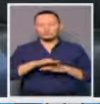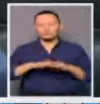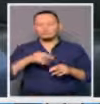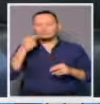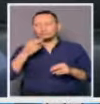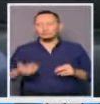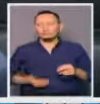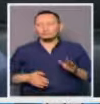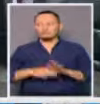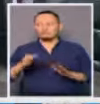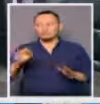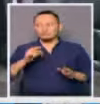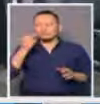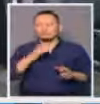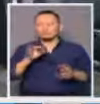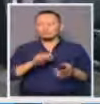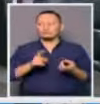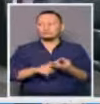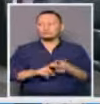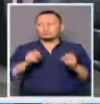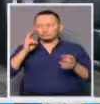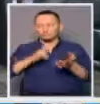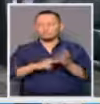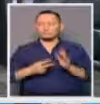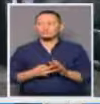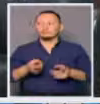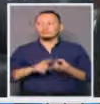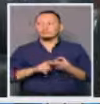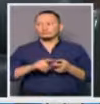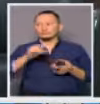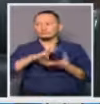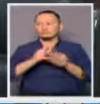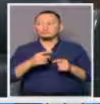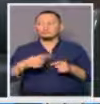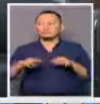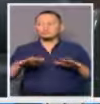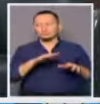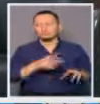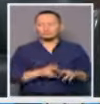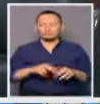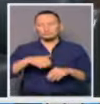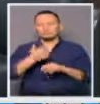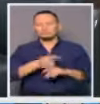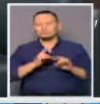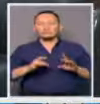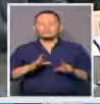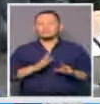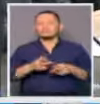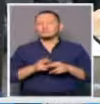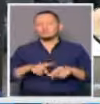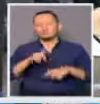повышение качества жизни и доходов, опираясь на свой собственный жизненный опыт и опыт других стран. Глава государства отметил, что